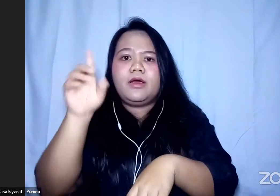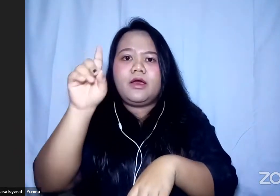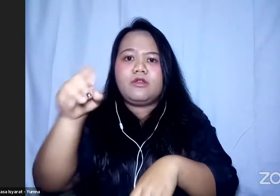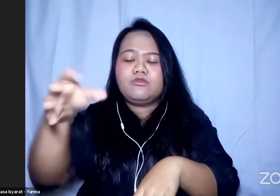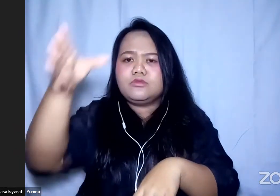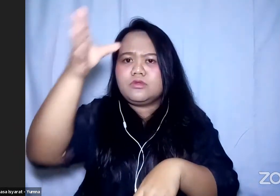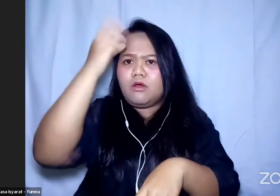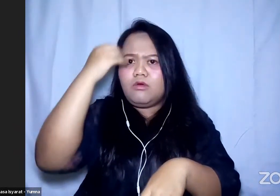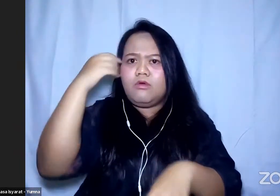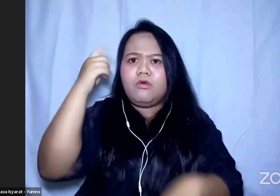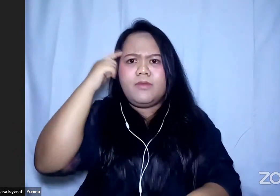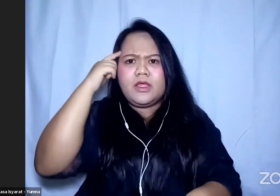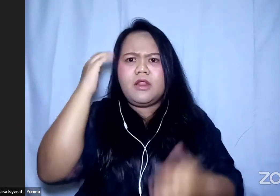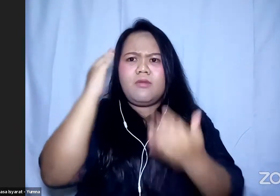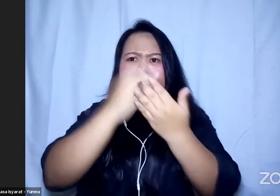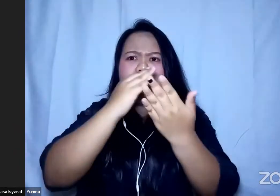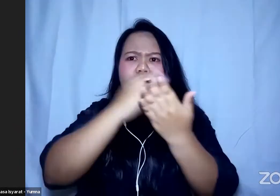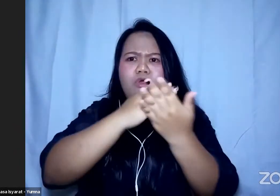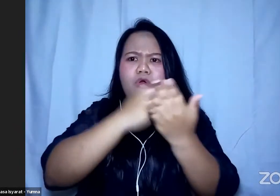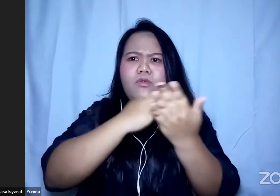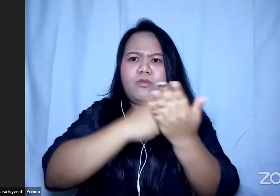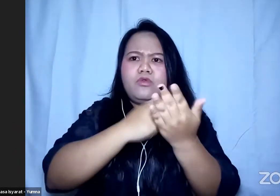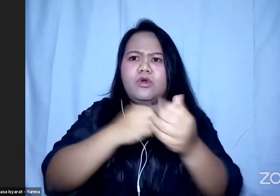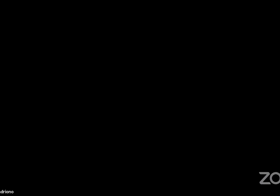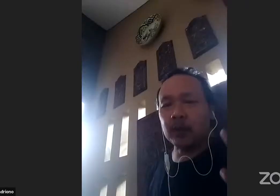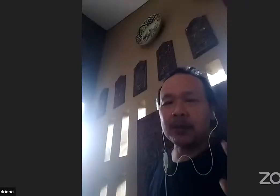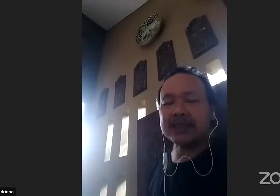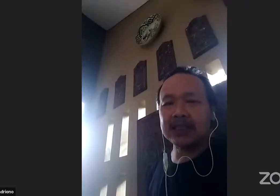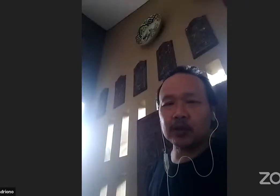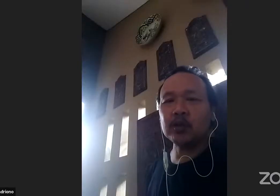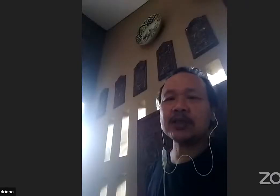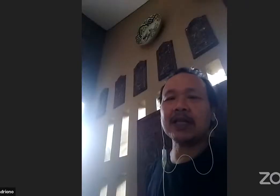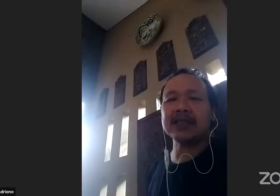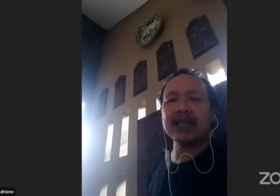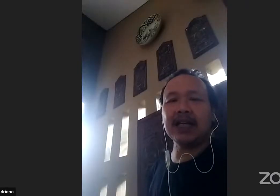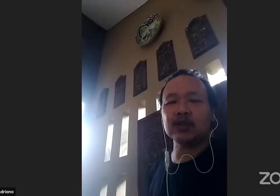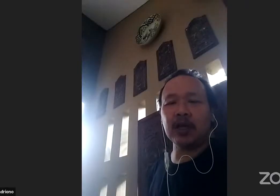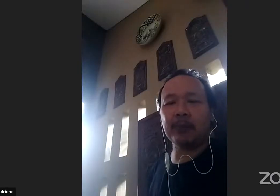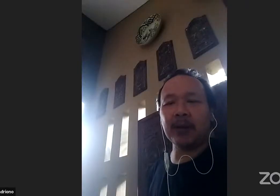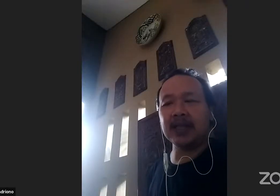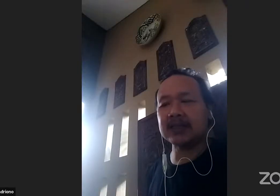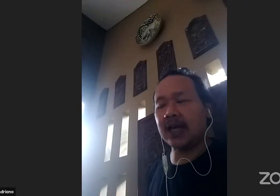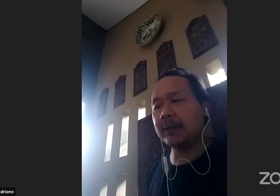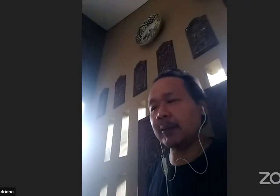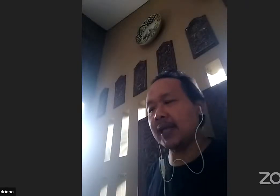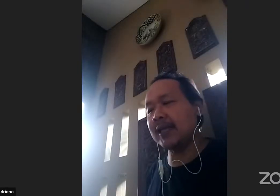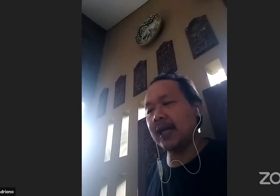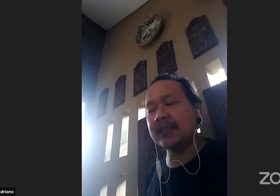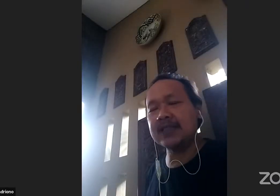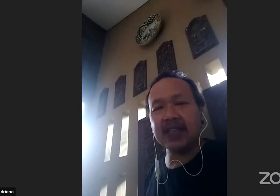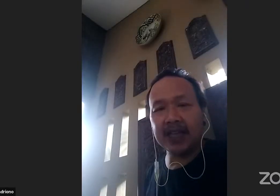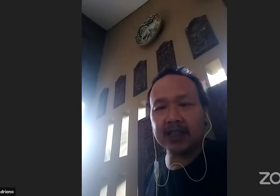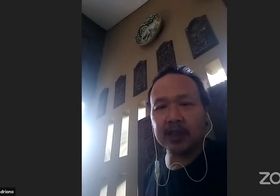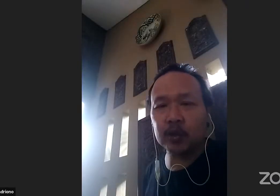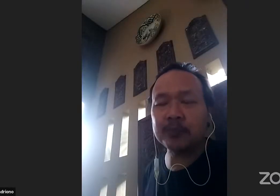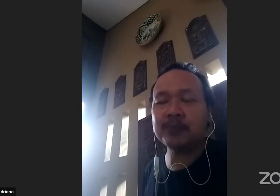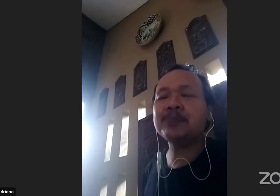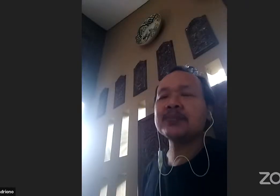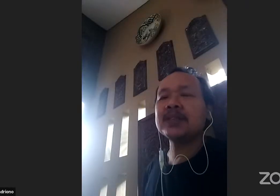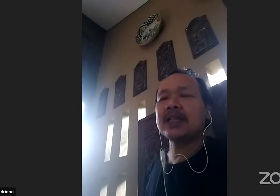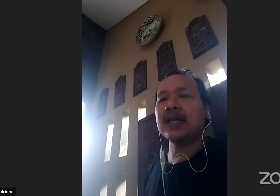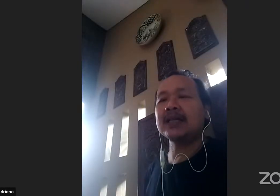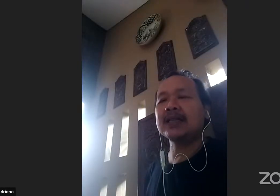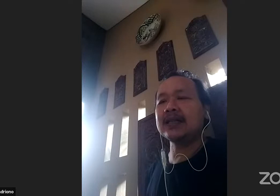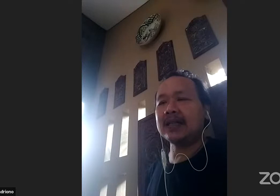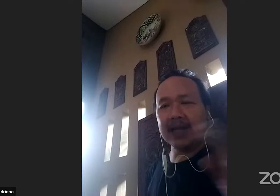berpikir tentang protokol-protokol kesehatan disitu tetapi sebelum kesitu dan saya lihat sudah banyak sekali pertanyaan di chat room